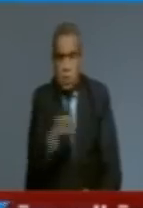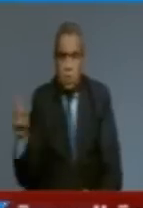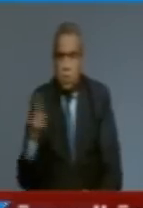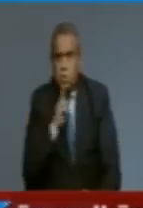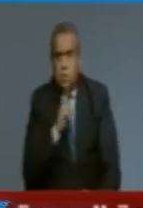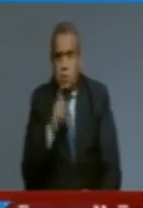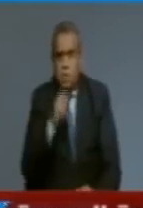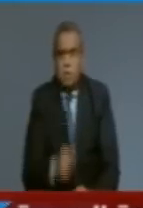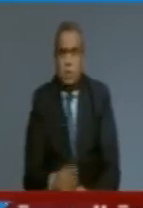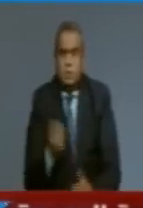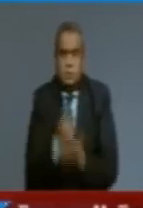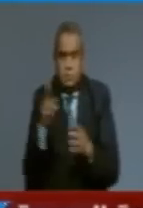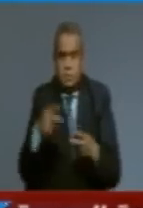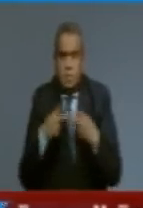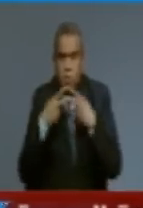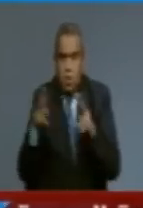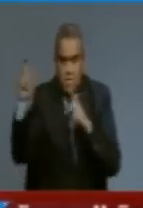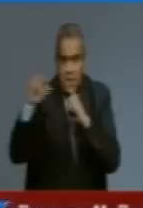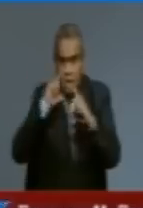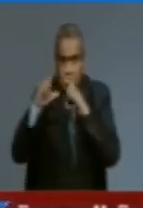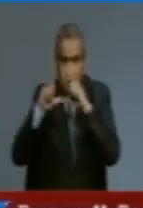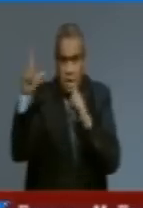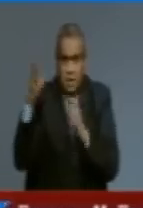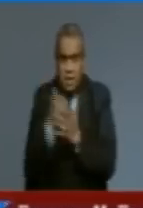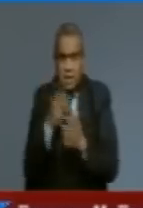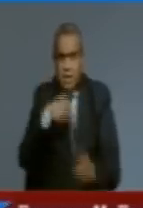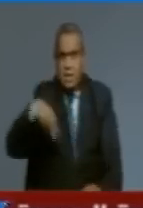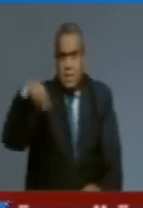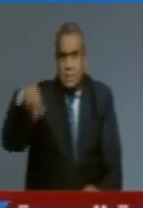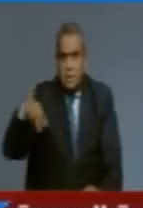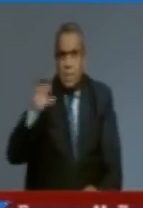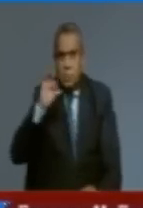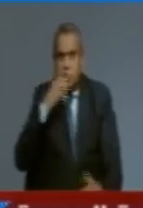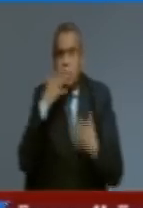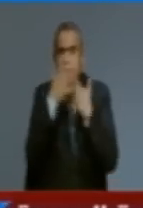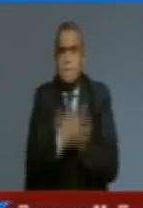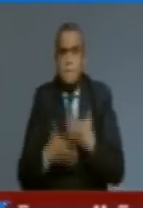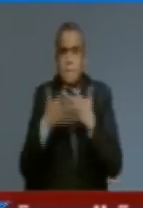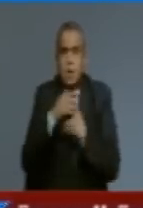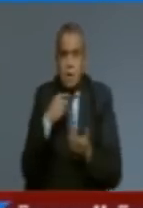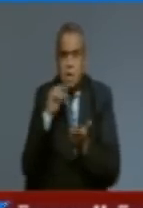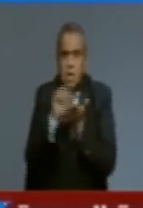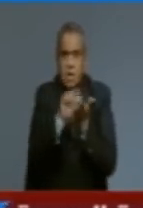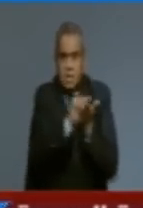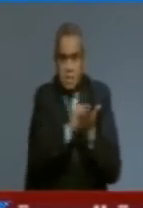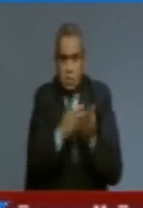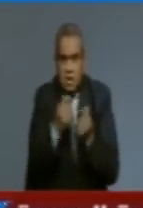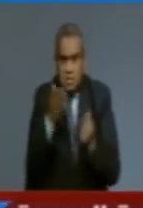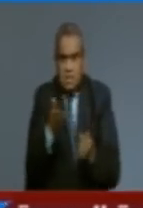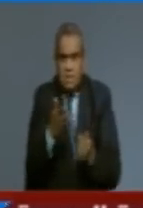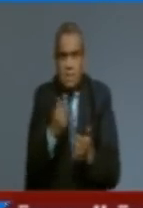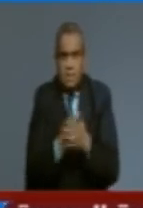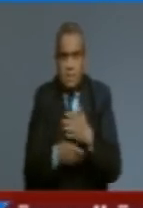فقد وافق البنك على 98 مشروعا في الدول الأعداء بمقدار